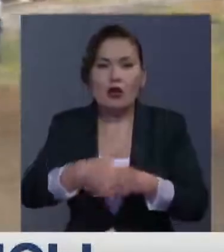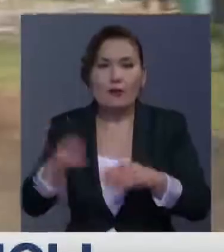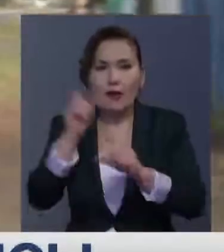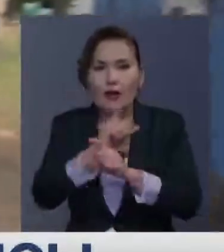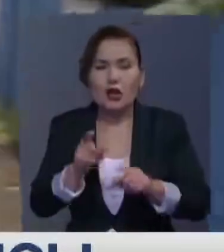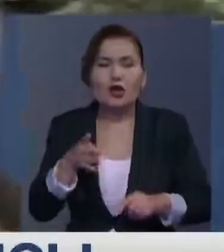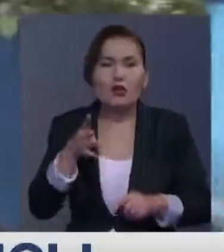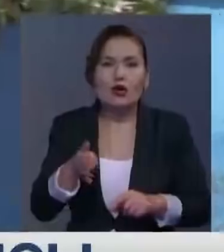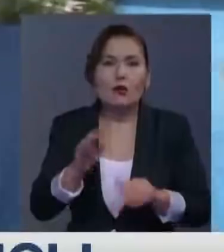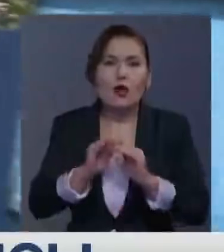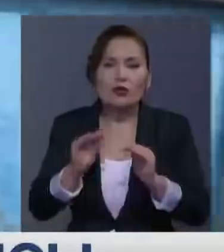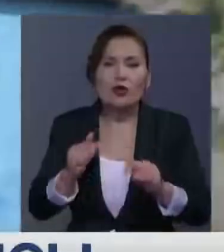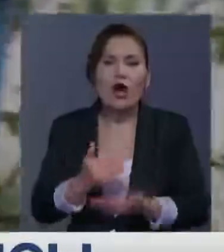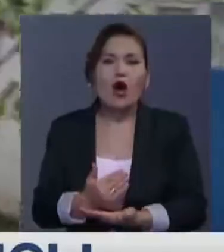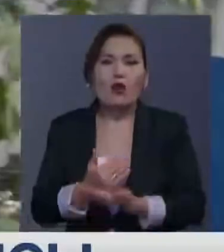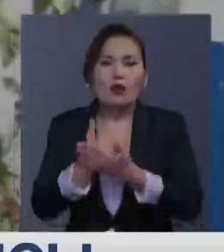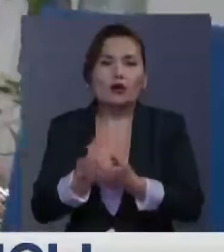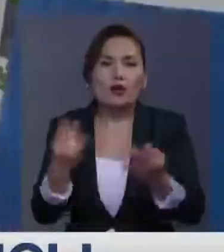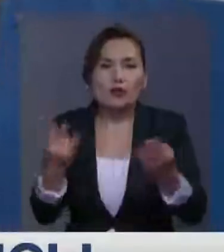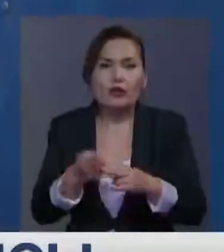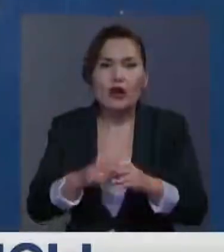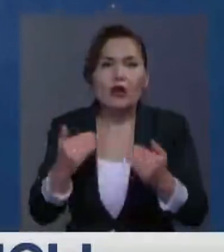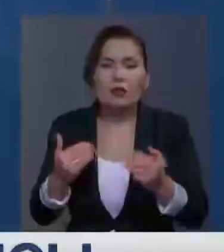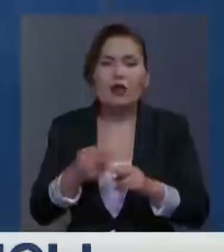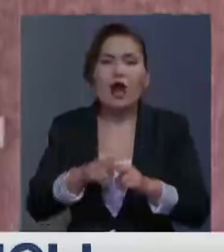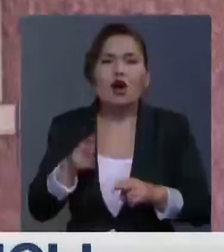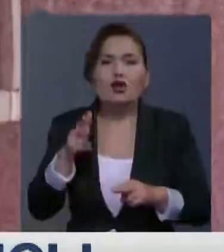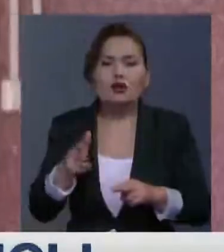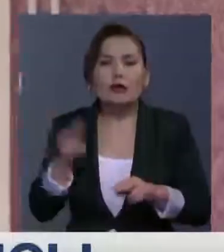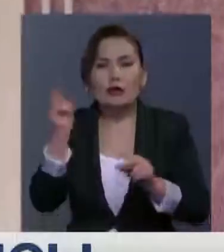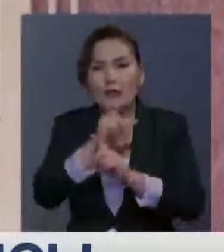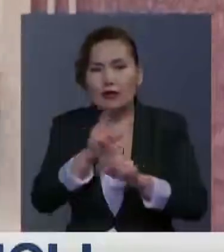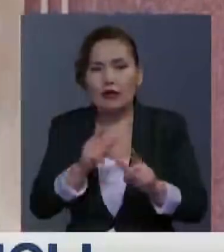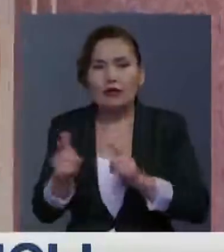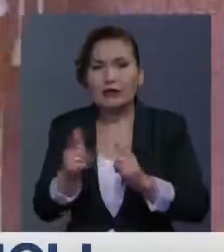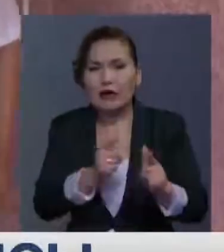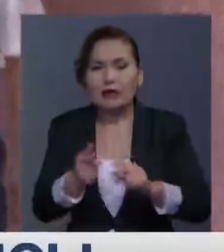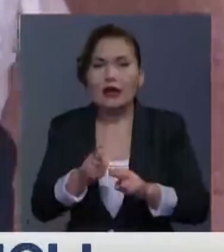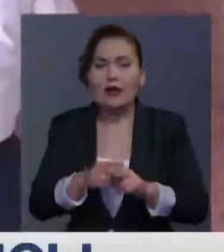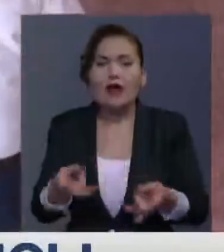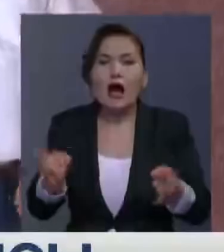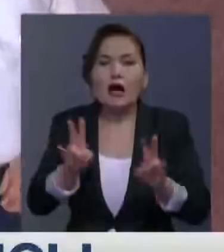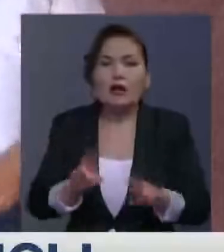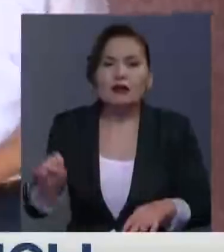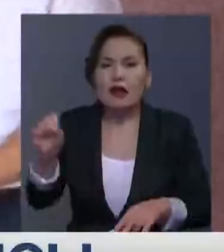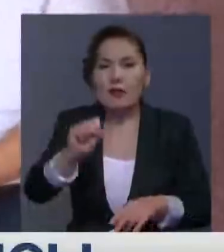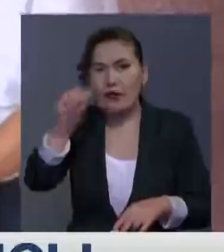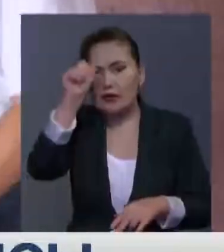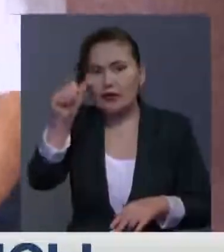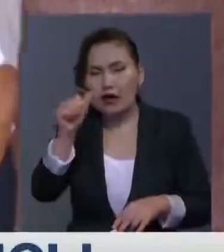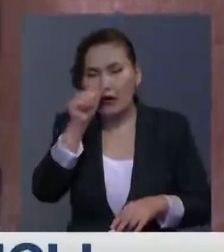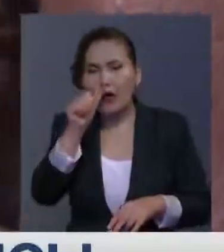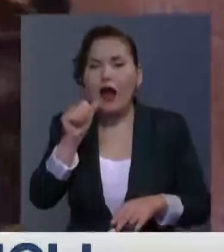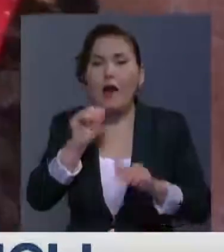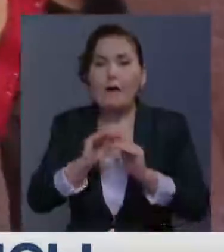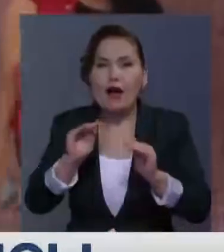мектептердің 4000-нан астам оқушысы қолдауға зәру. Қазір олардың 3000-нан астамы мектепке дайын, қалғанына тамыз айының